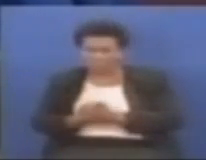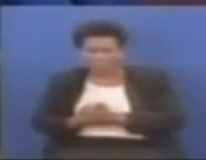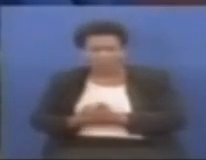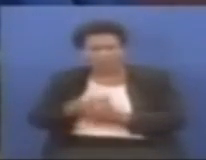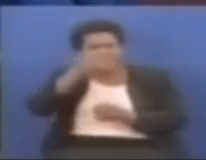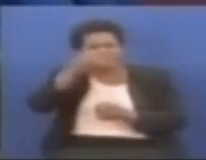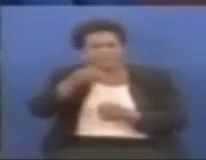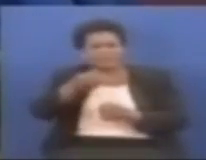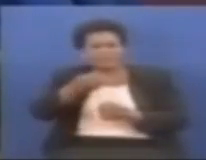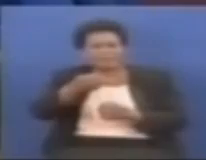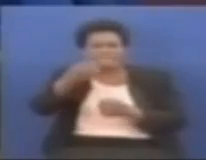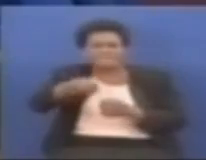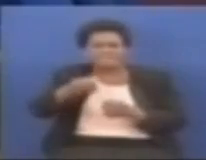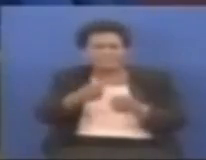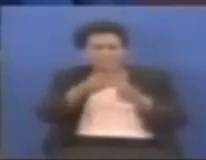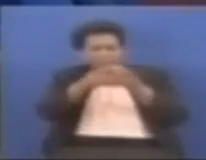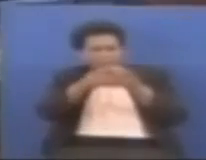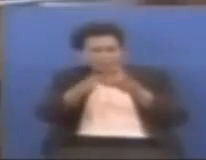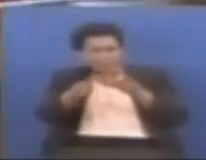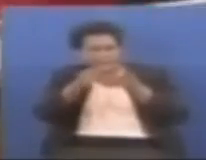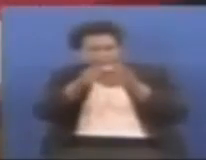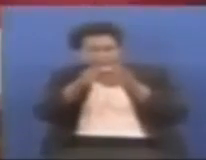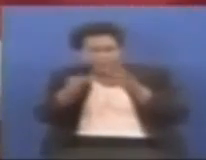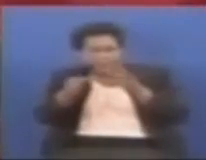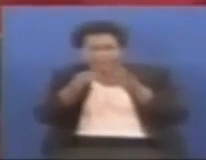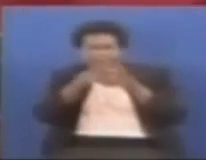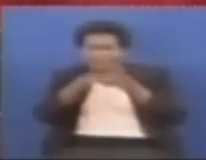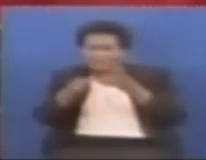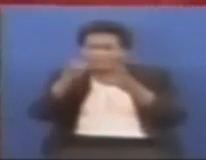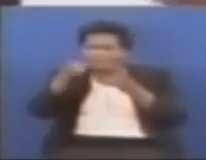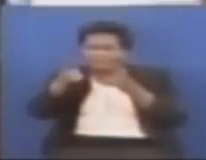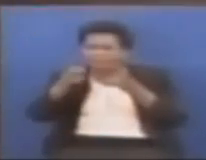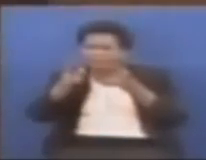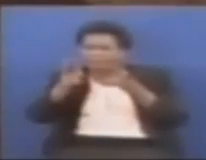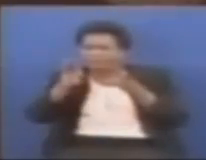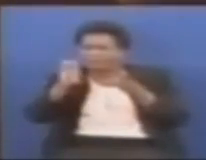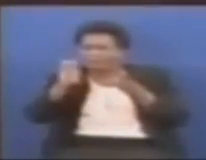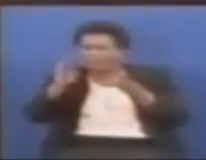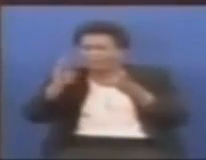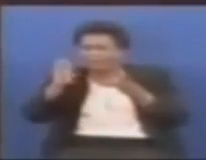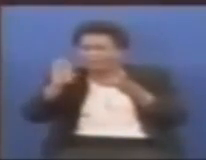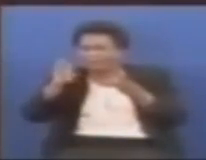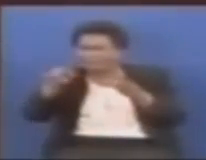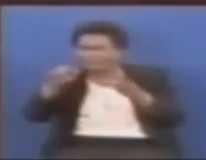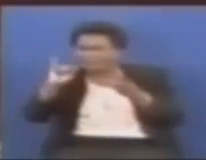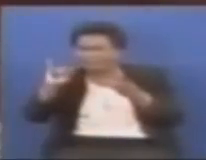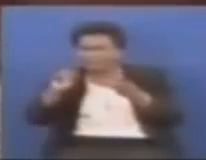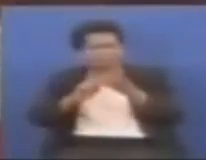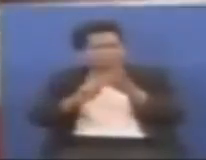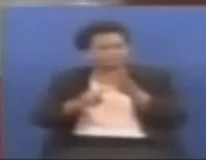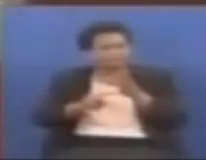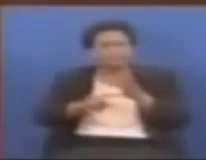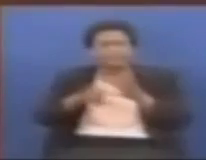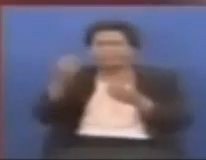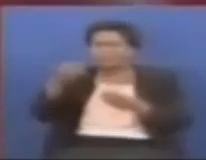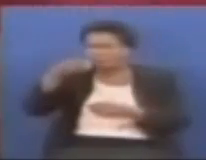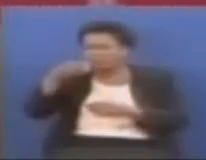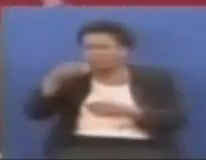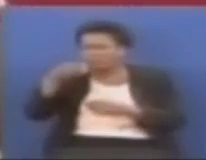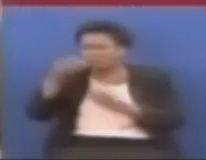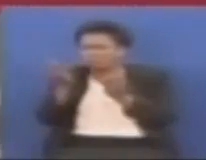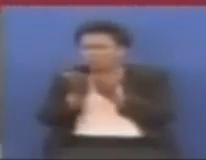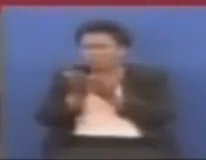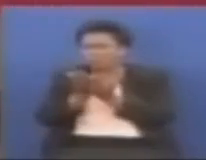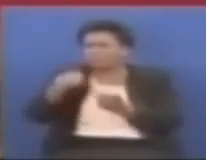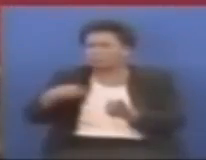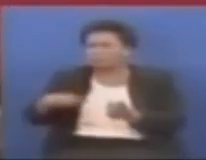Jerome Bwanausi mbunge wa Lindi kama ifuatavyo. Mheshimiwa Spika, ni kweli kwamba limekuwepo ongezeko kubwa